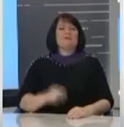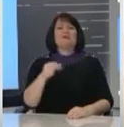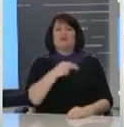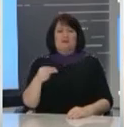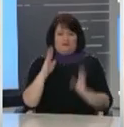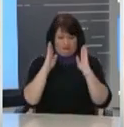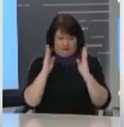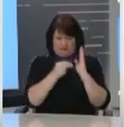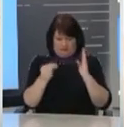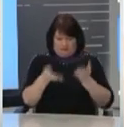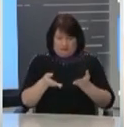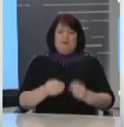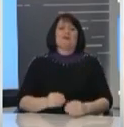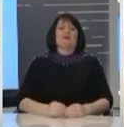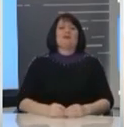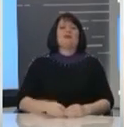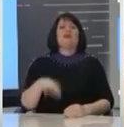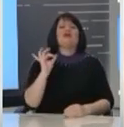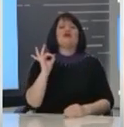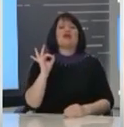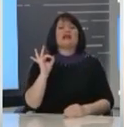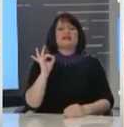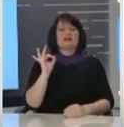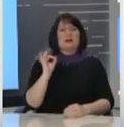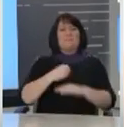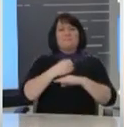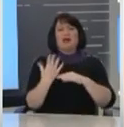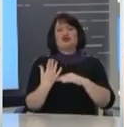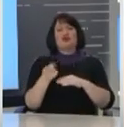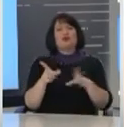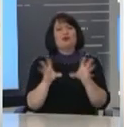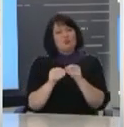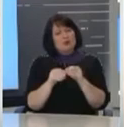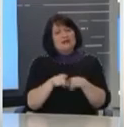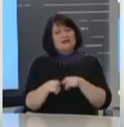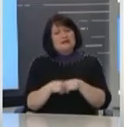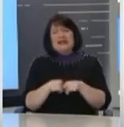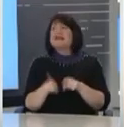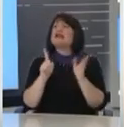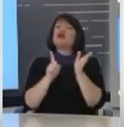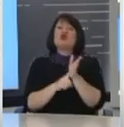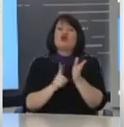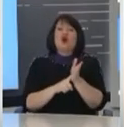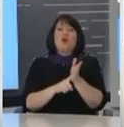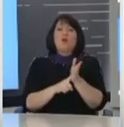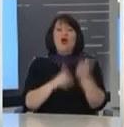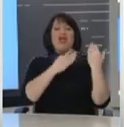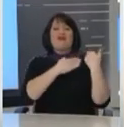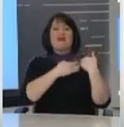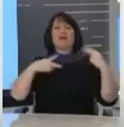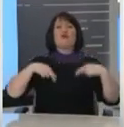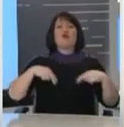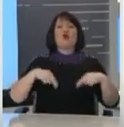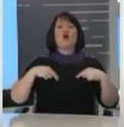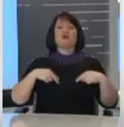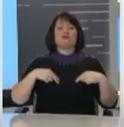προκειμένου, η υπόθεση Φούρα έχει άμεση σχέση με το νόμο περί ευθύνης υπουργών, που μέσα σε